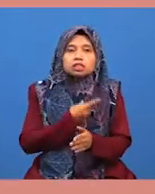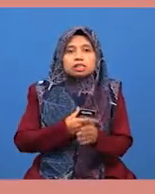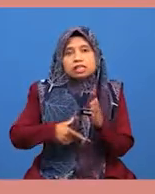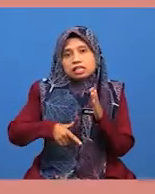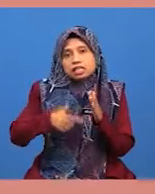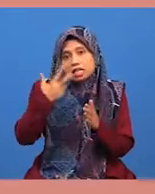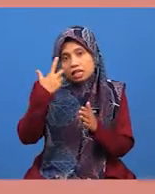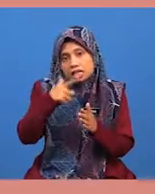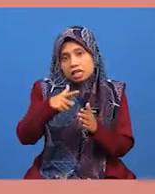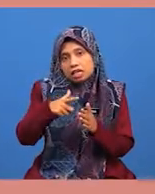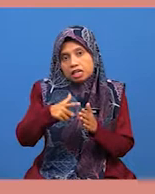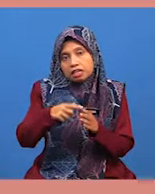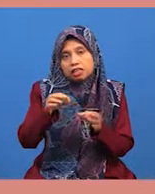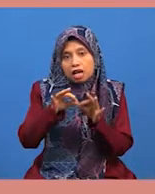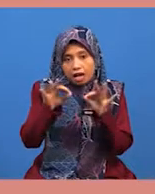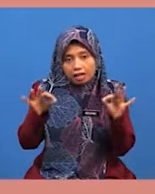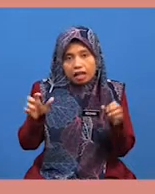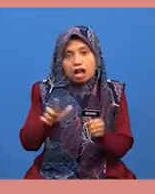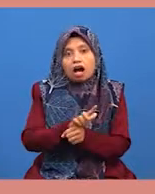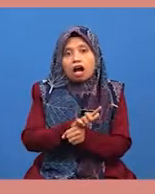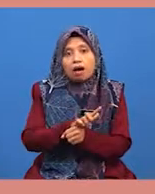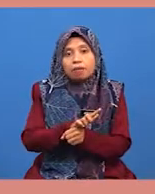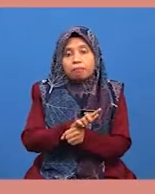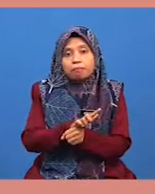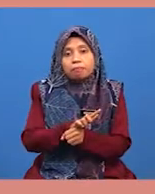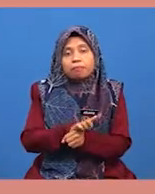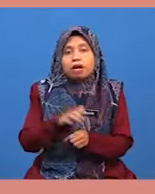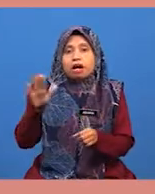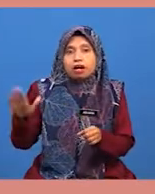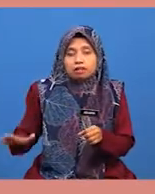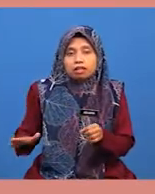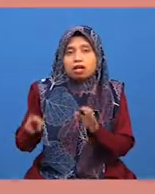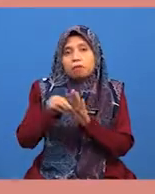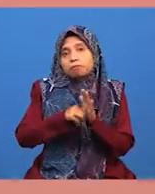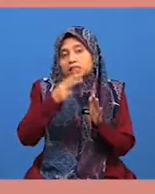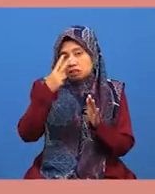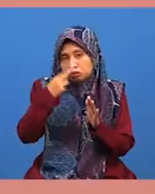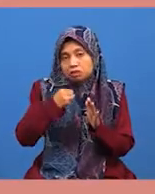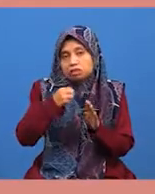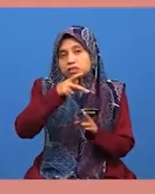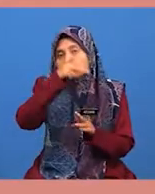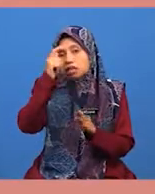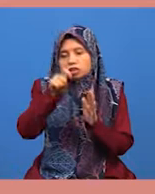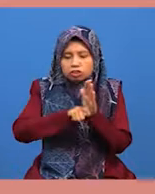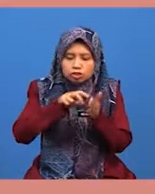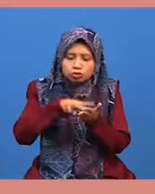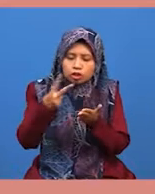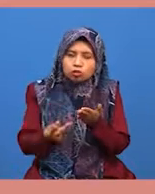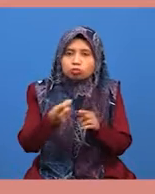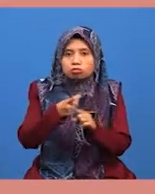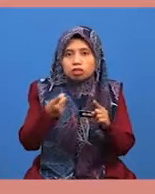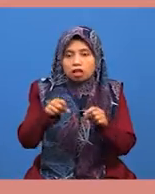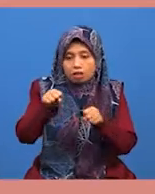lengkap. Ayat lengkap ialah adik menangis kerana terjatuh dari